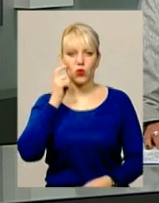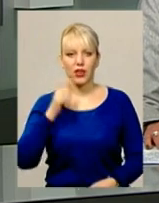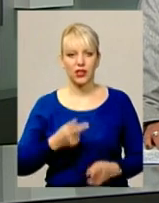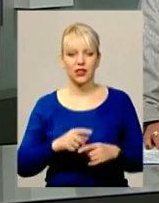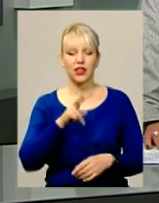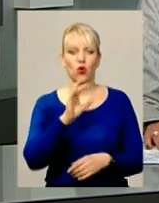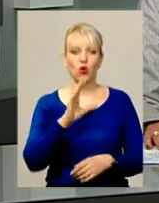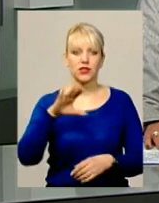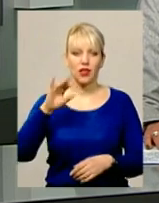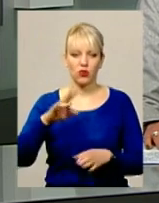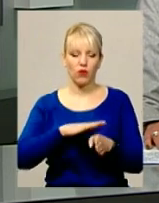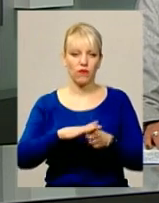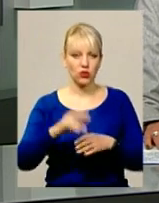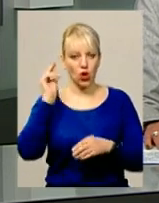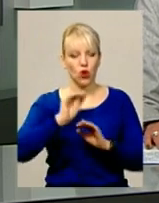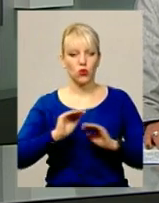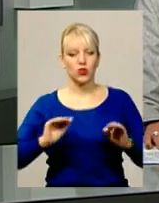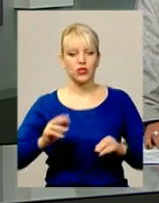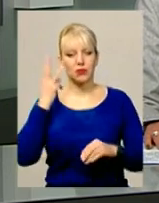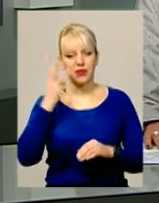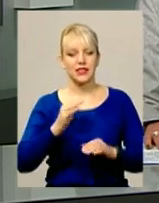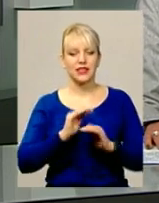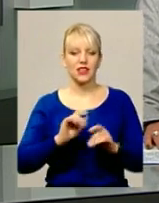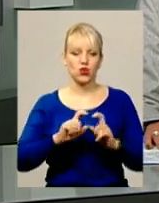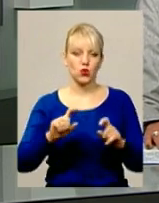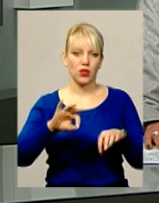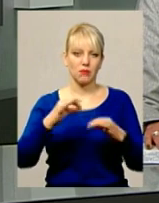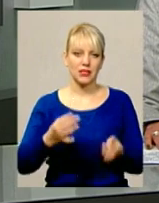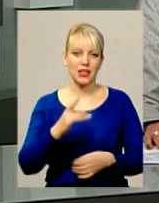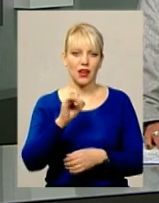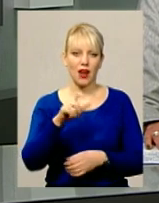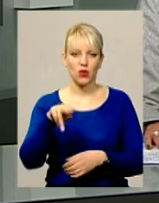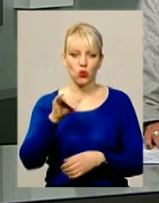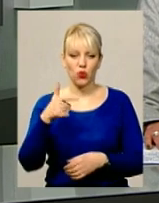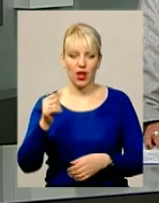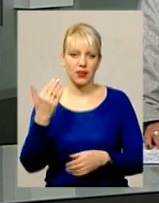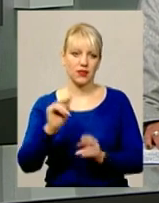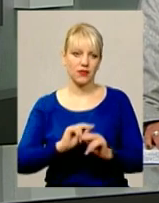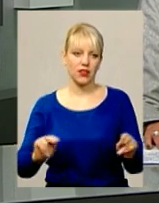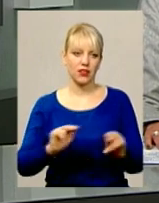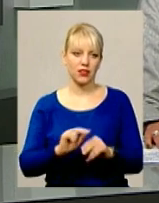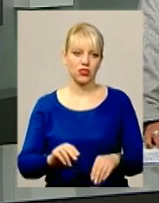та Ліни Костенко виконали учні Хмельницької дитячої школи мистецтв «Райдуга» та їхні викладачі.